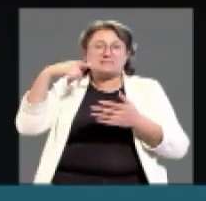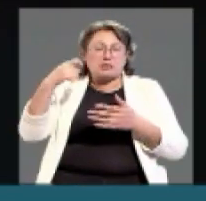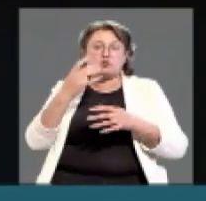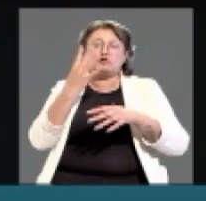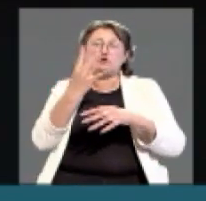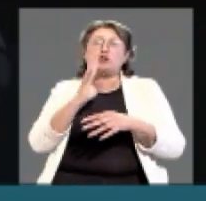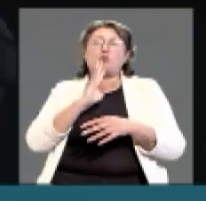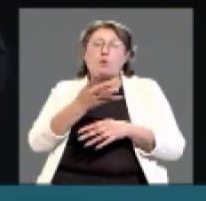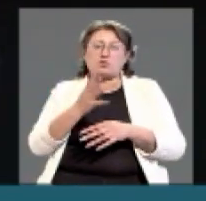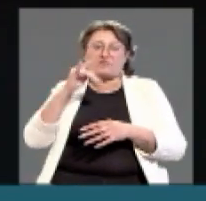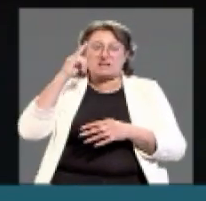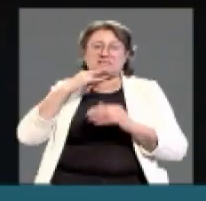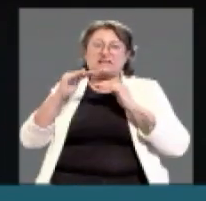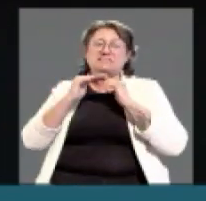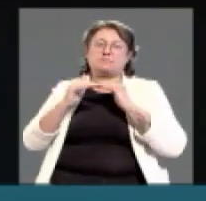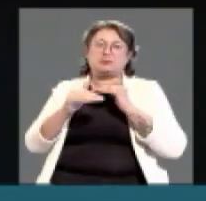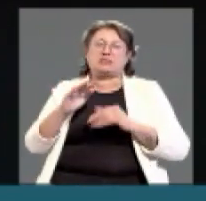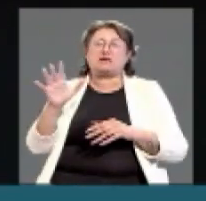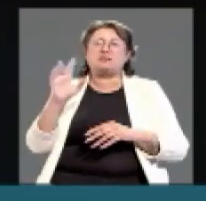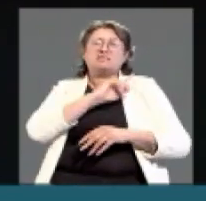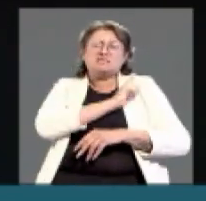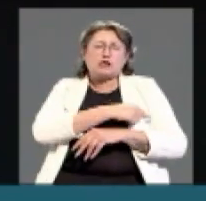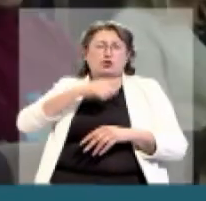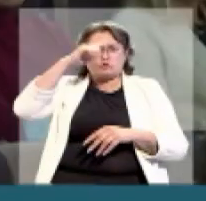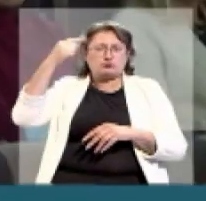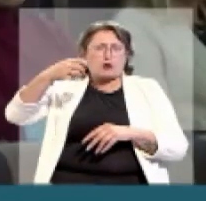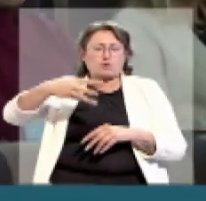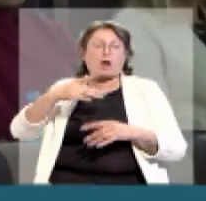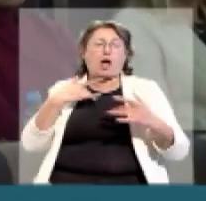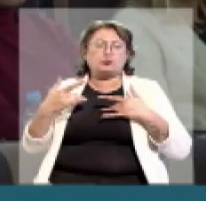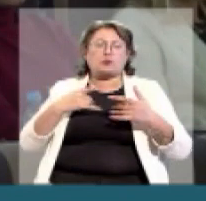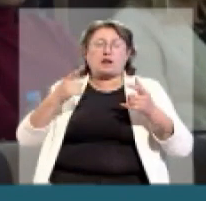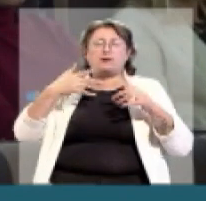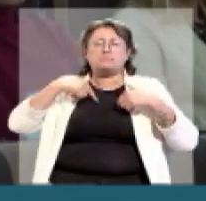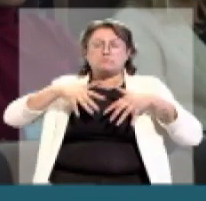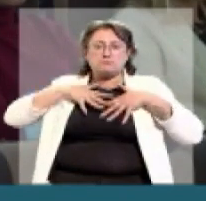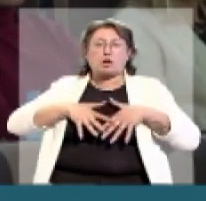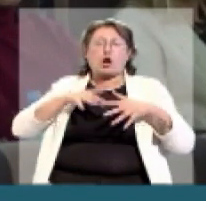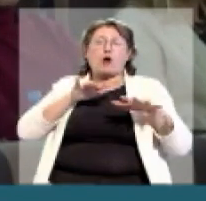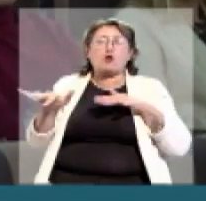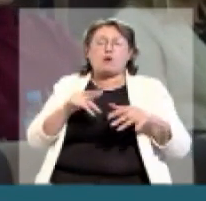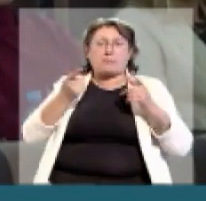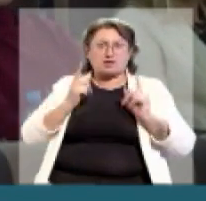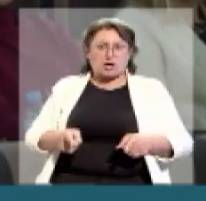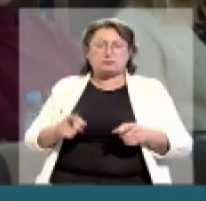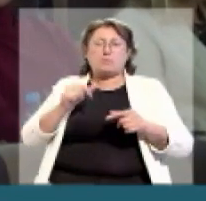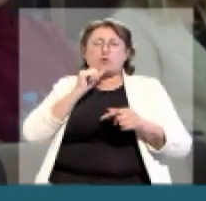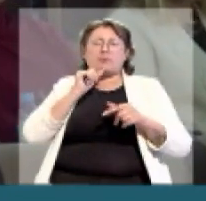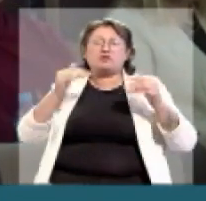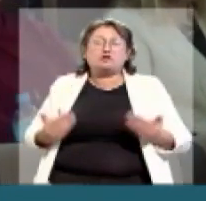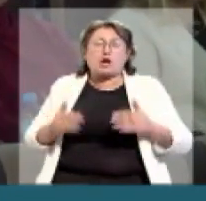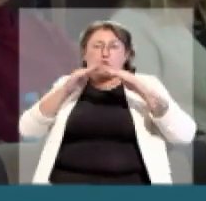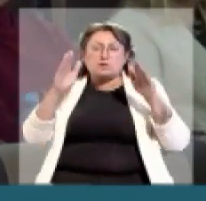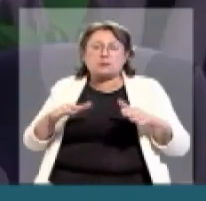фильм 4 года в казахстанской степи в сильную жару. Актеры вживались в роль по-настоящему. До начала съемочного процесса пробыли в юрте